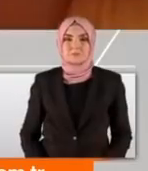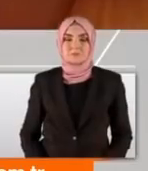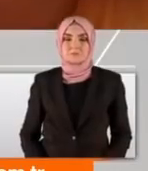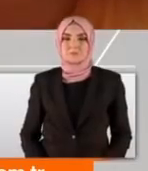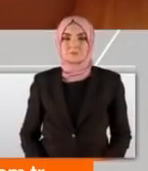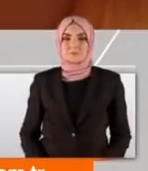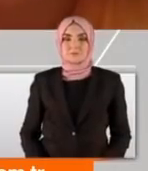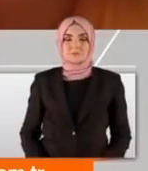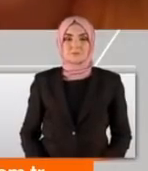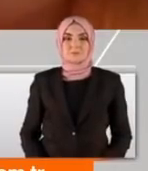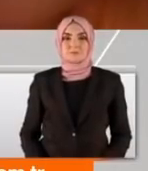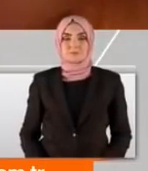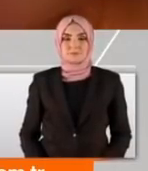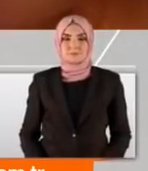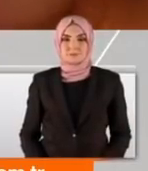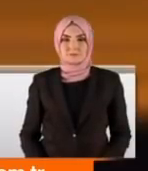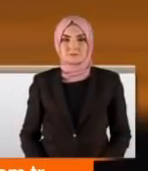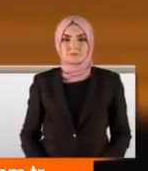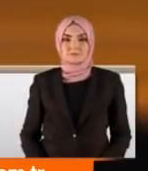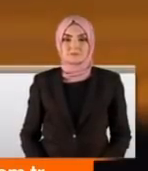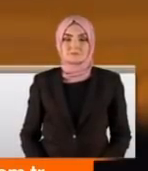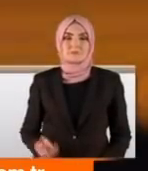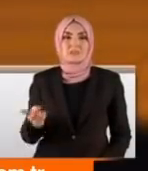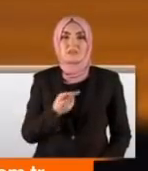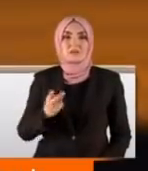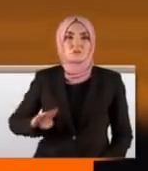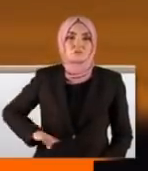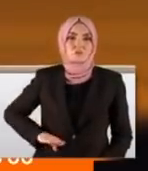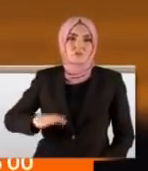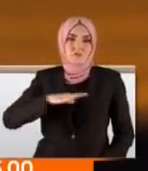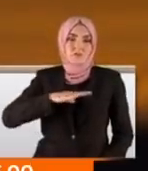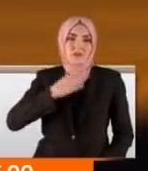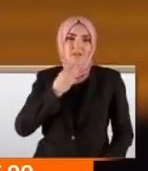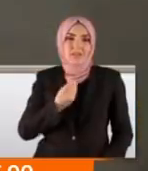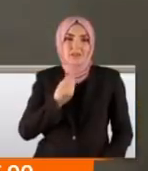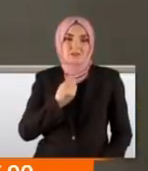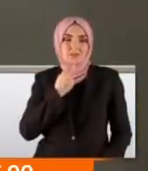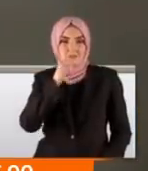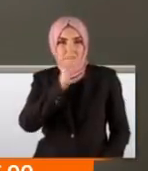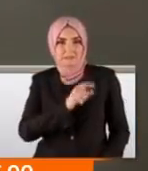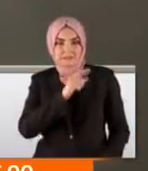Ya Rabbim bana yardım edin, ben ölmek istemiyorum. İki çocuk annesi genç kadın Adana'da yaşıyor.